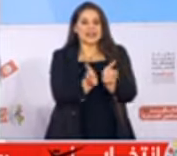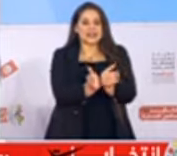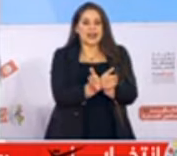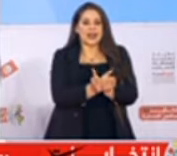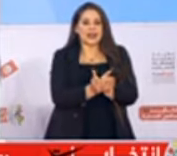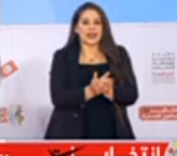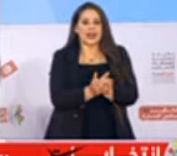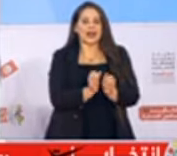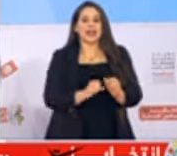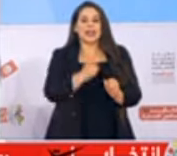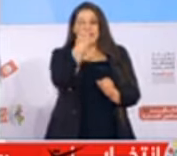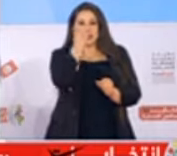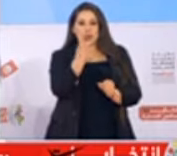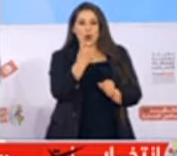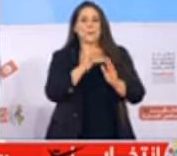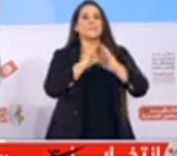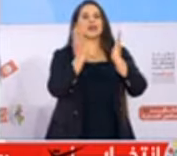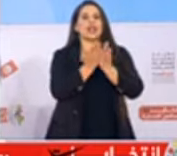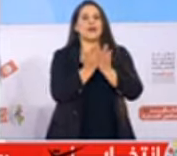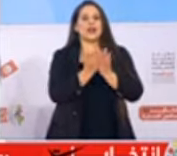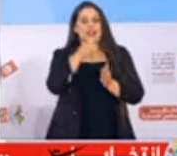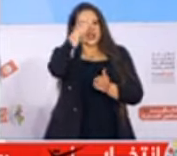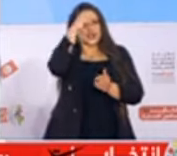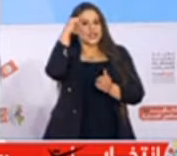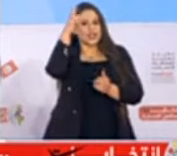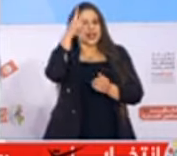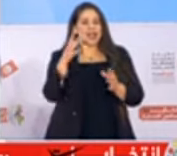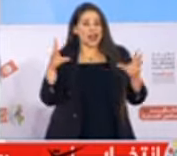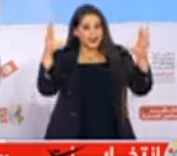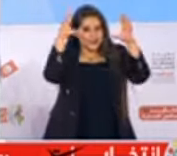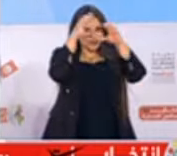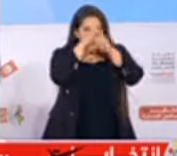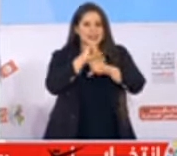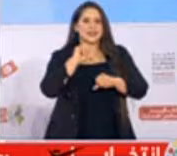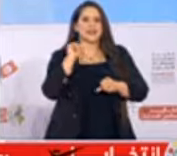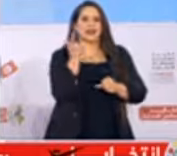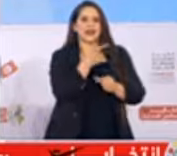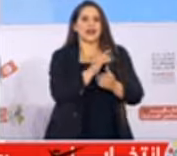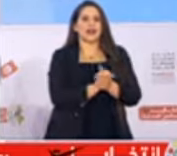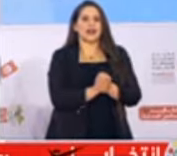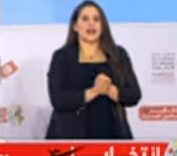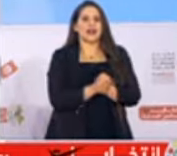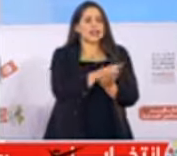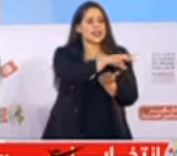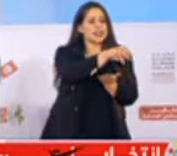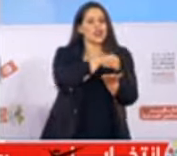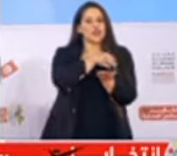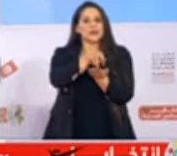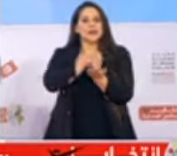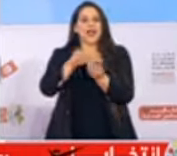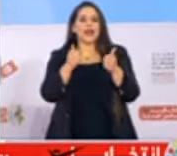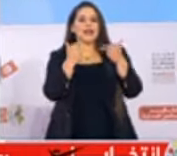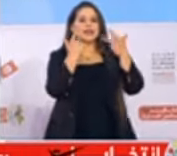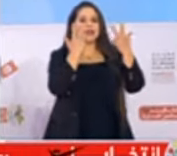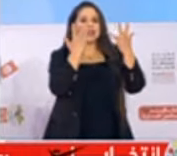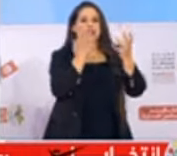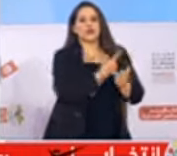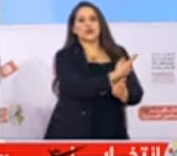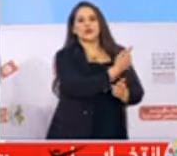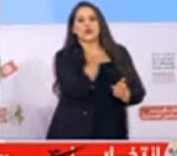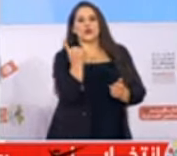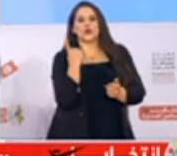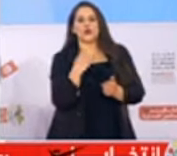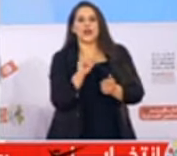اليوم. طبعا إن شاء الله انطلاقا من هذه الليلة سنقوم بتجميع النتائج من جميع